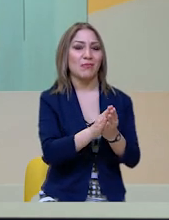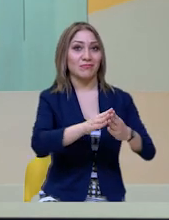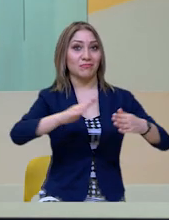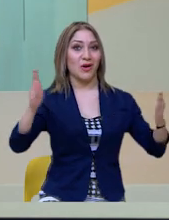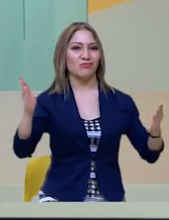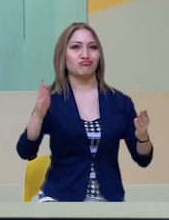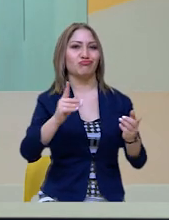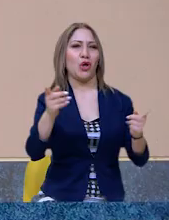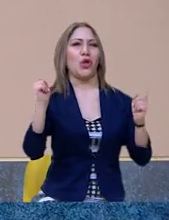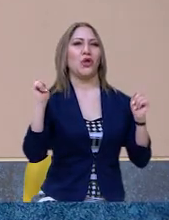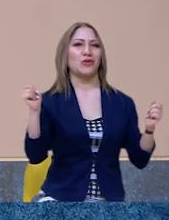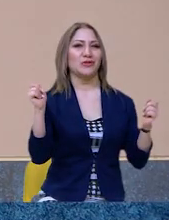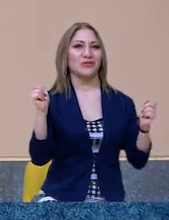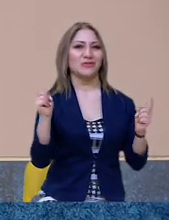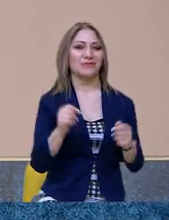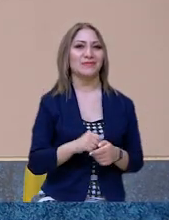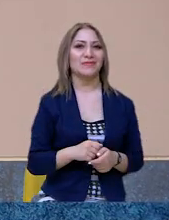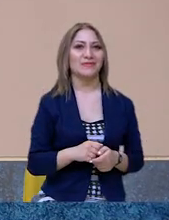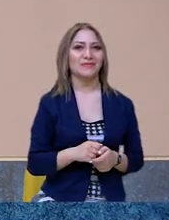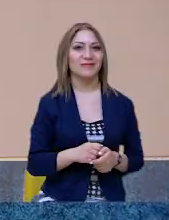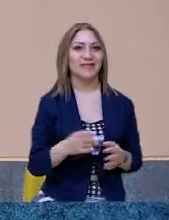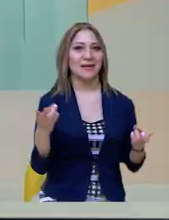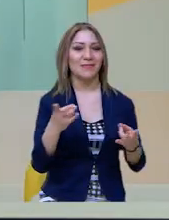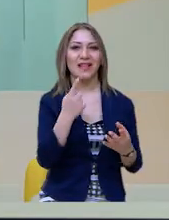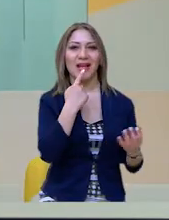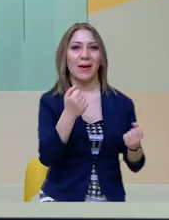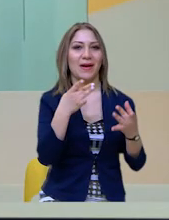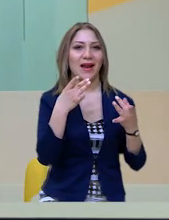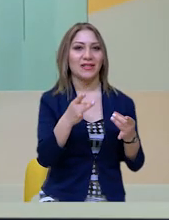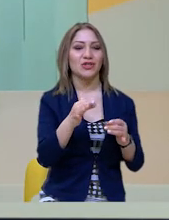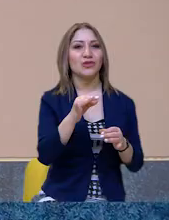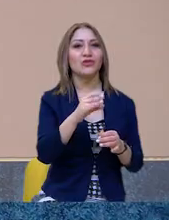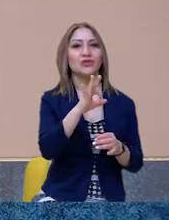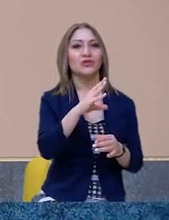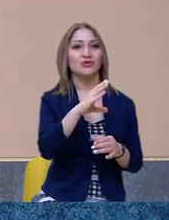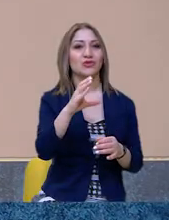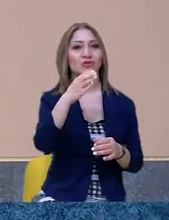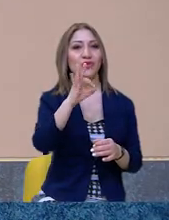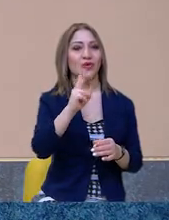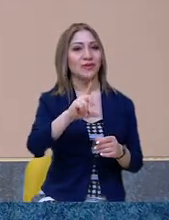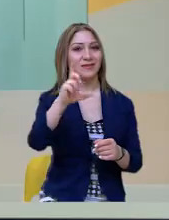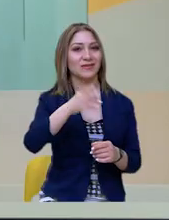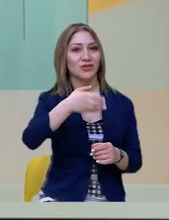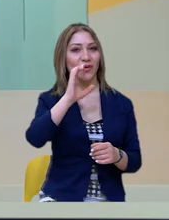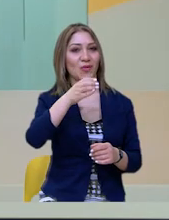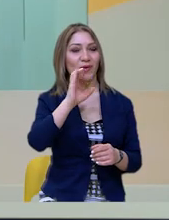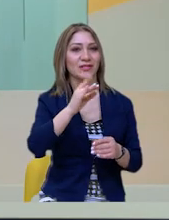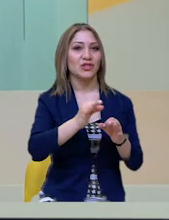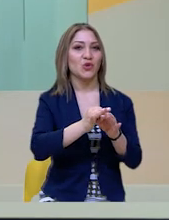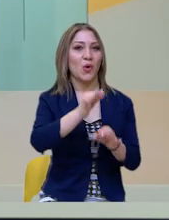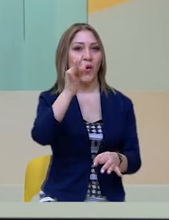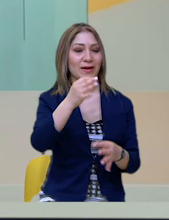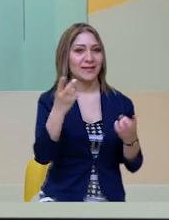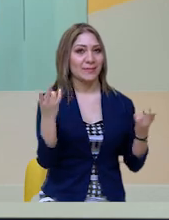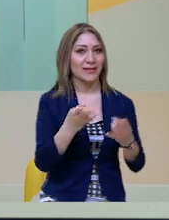դարձավ մեծ։ Սրանց պետք է ամրացնենք արդեն, հյութ խմելու ձողիկները դրա համար մեզ պետք է իհարկե հյութ խմելու ձողիկ